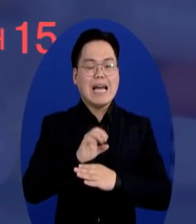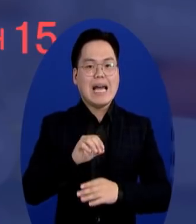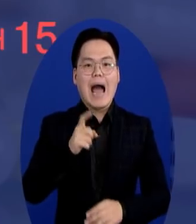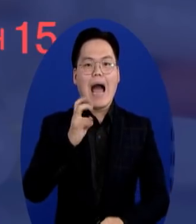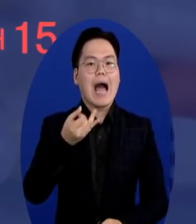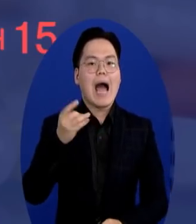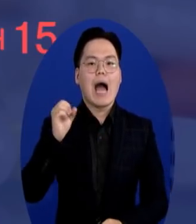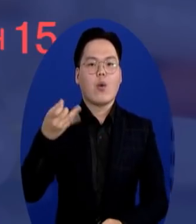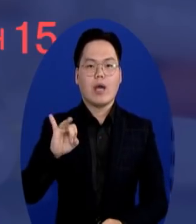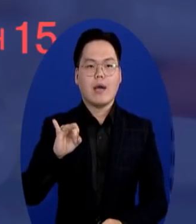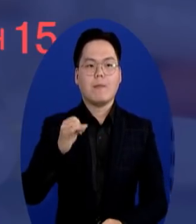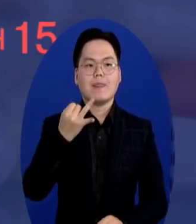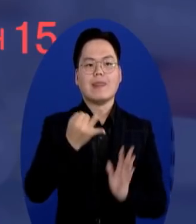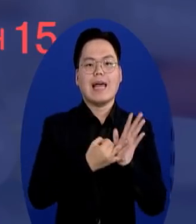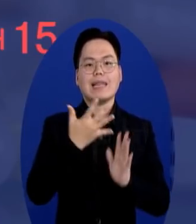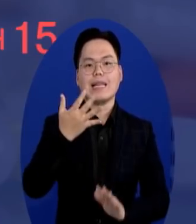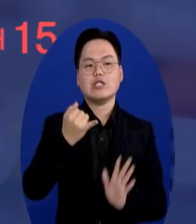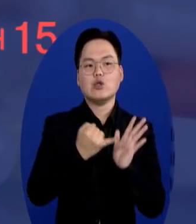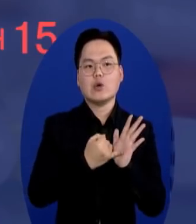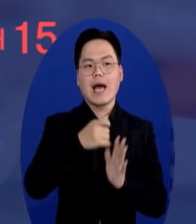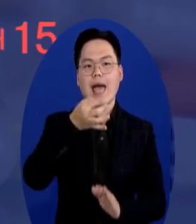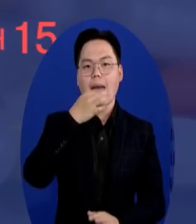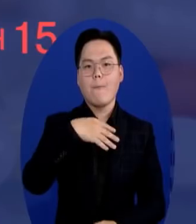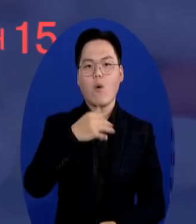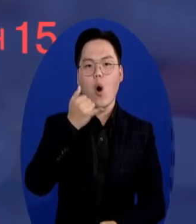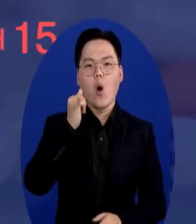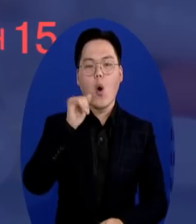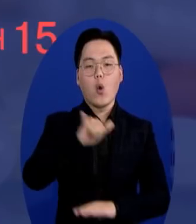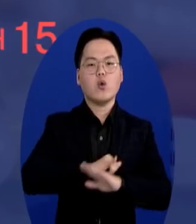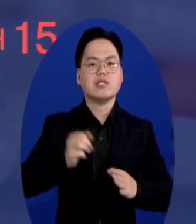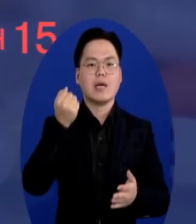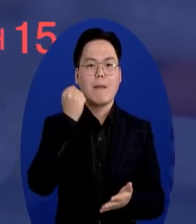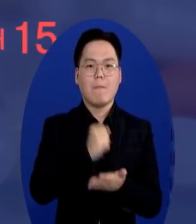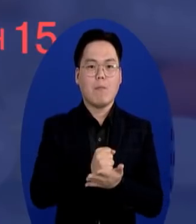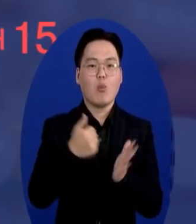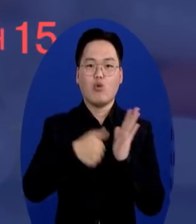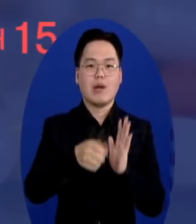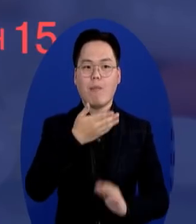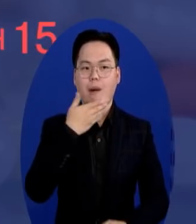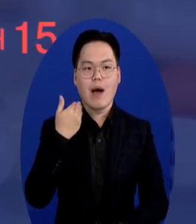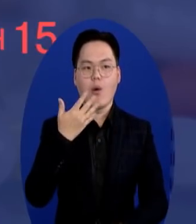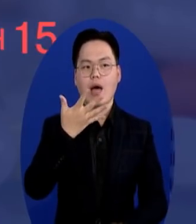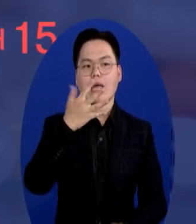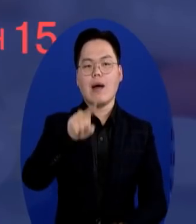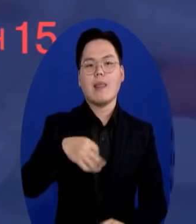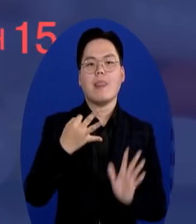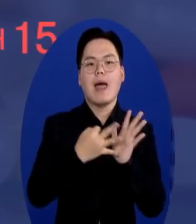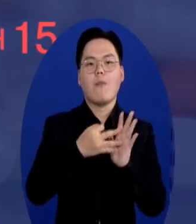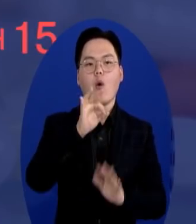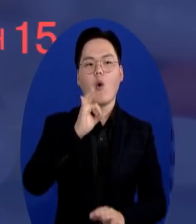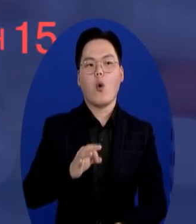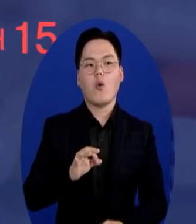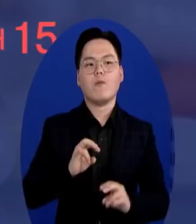төрлийн эм улсын бүртгэлгүй байжээ. Тодорхойлбол хөдөө орон нутгаас сонгосон эмнүүдийн 5.8% нь харин нийслэлээс авсан